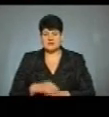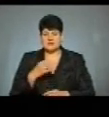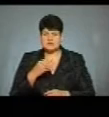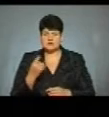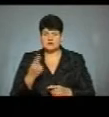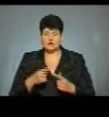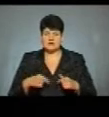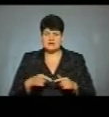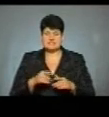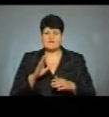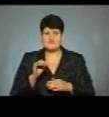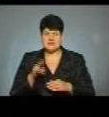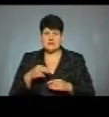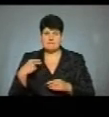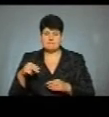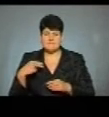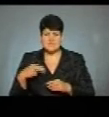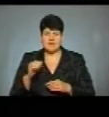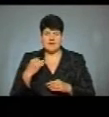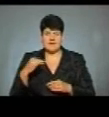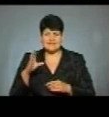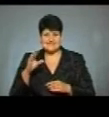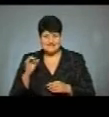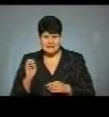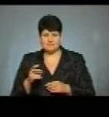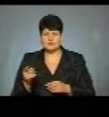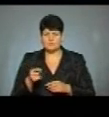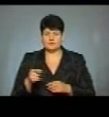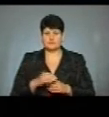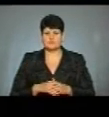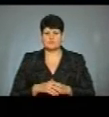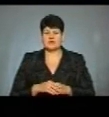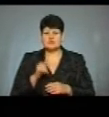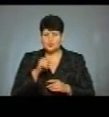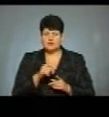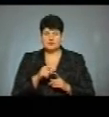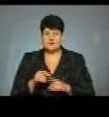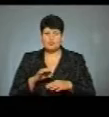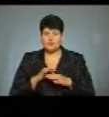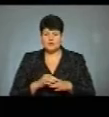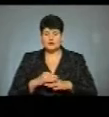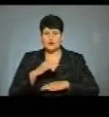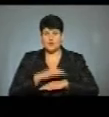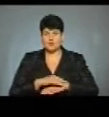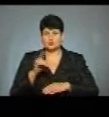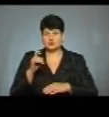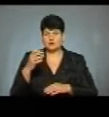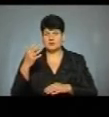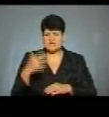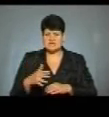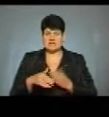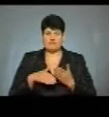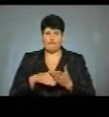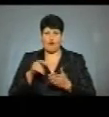організаторів, віце-президент маркетингу організації «Айсек» на Тернопільщині Юрій Королишин. За його словами, проводили урок понад 150